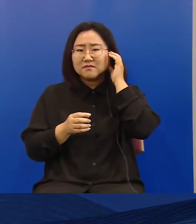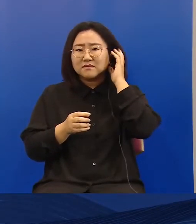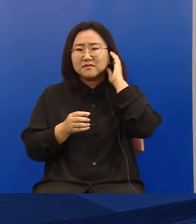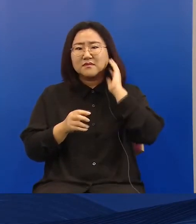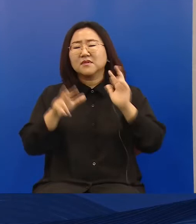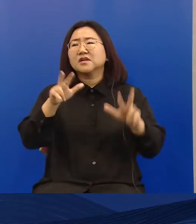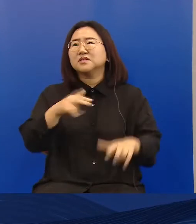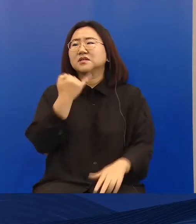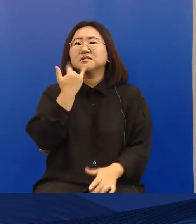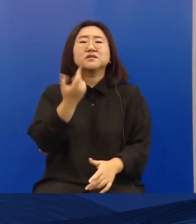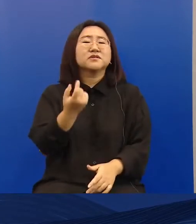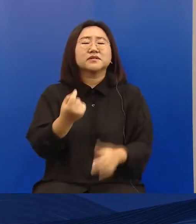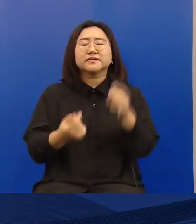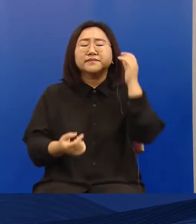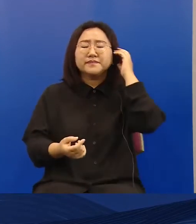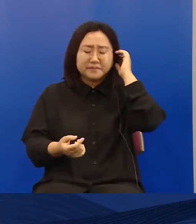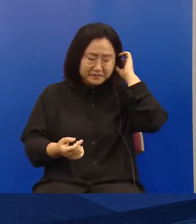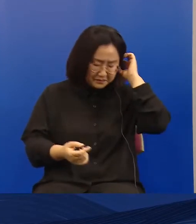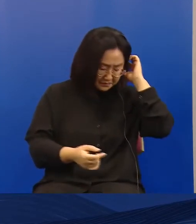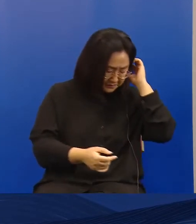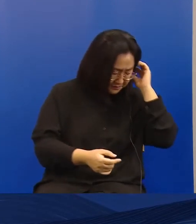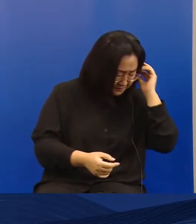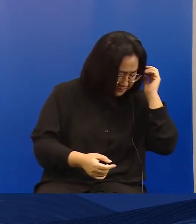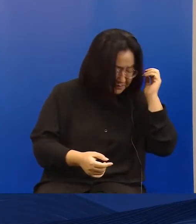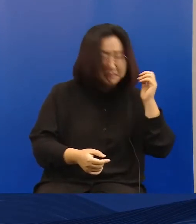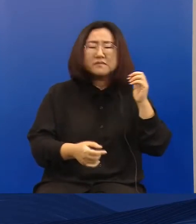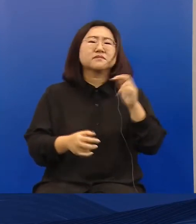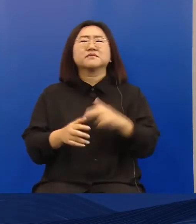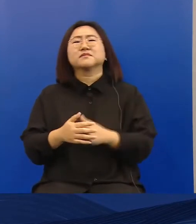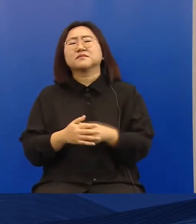네, 이제 좀 Much better now.